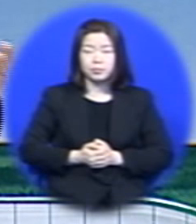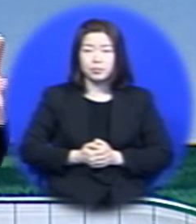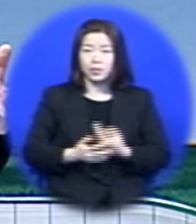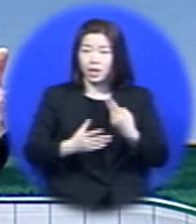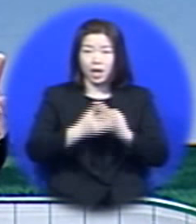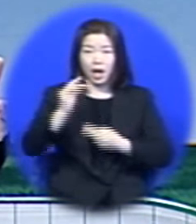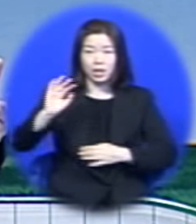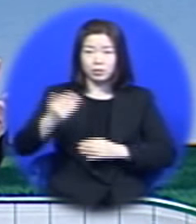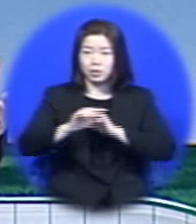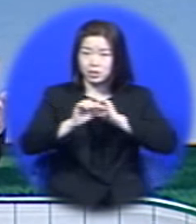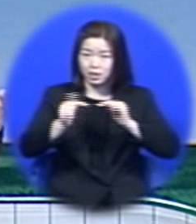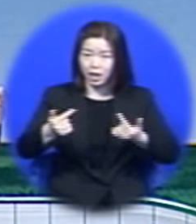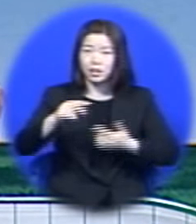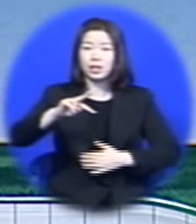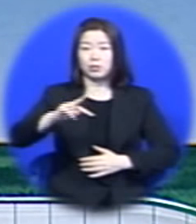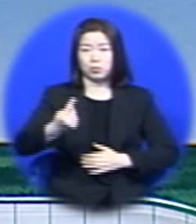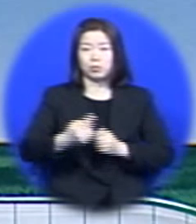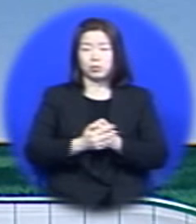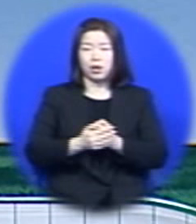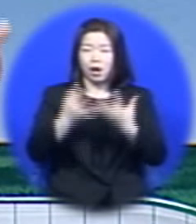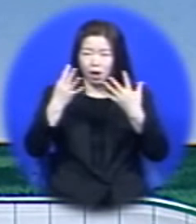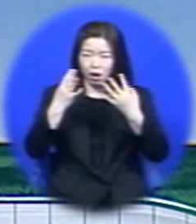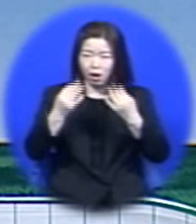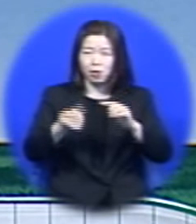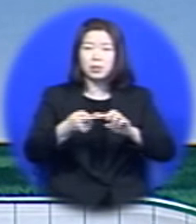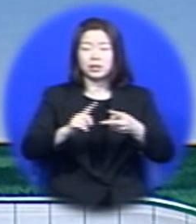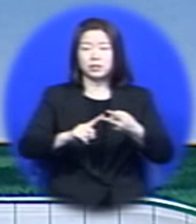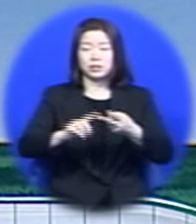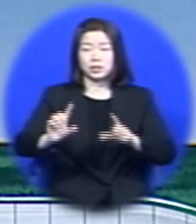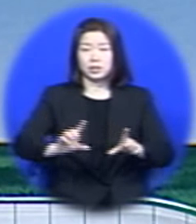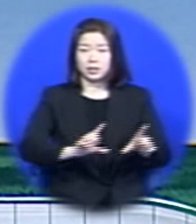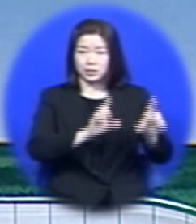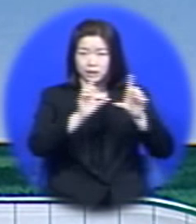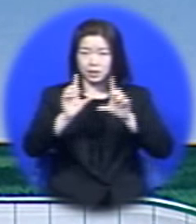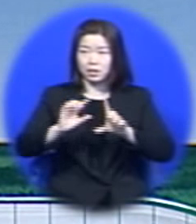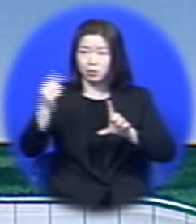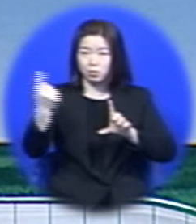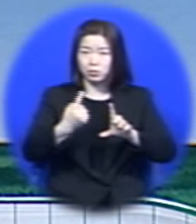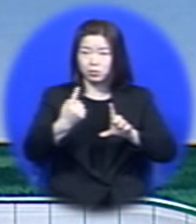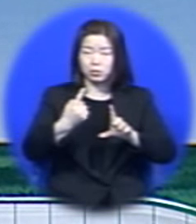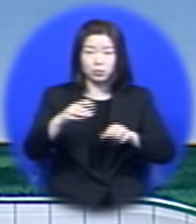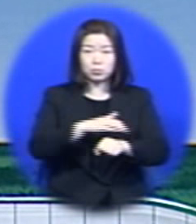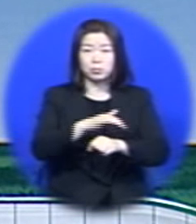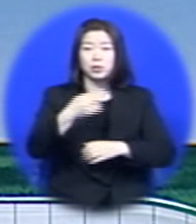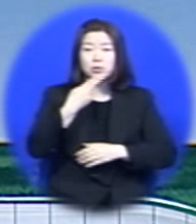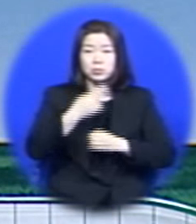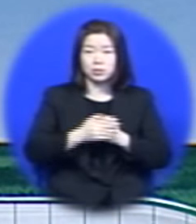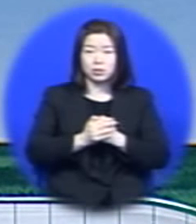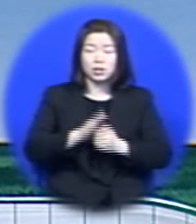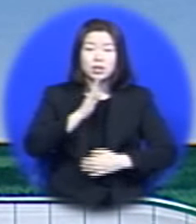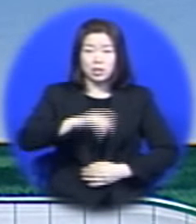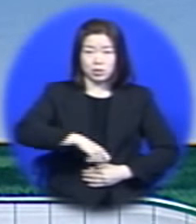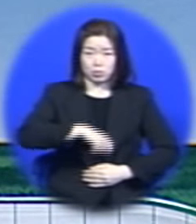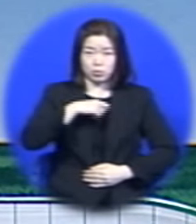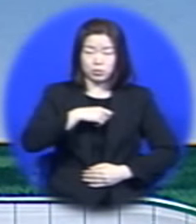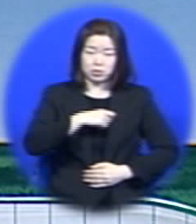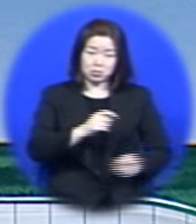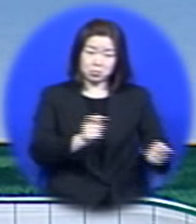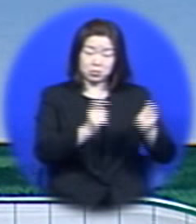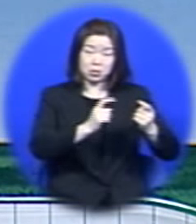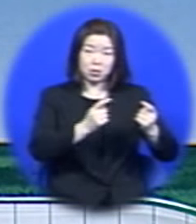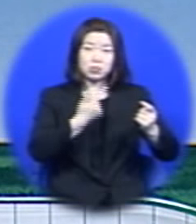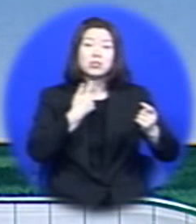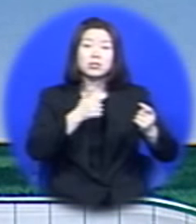하나 되지 않고도 얼마든지 그냥 잘 살아왔잖아요. 솔직히 싸운 적도